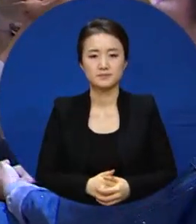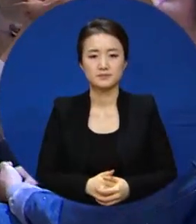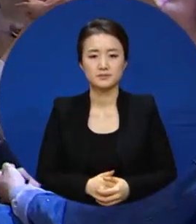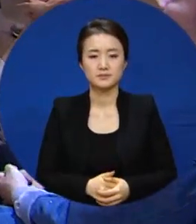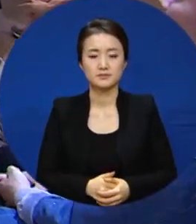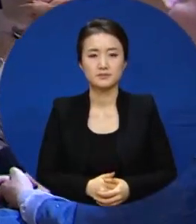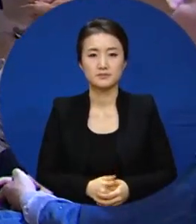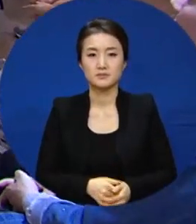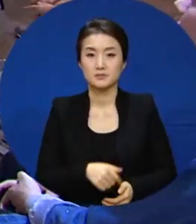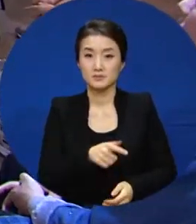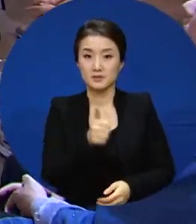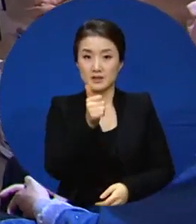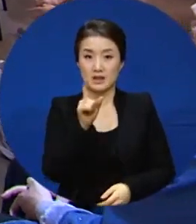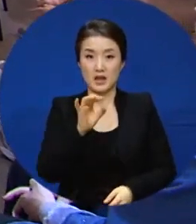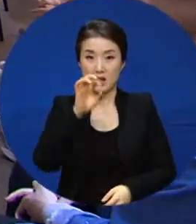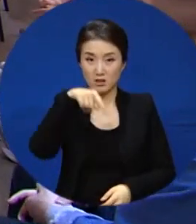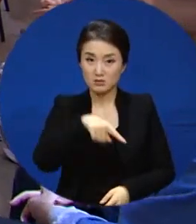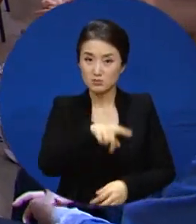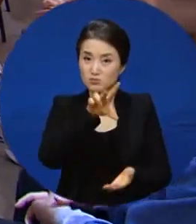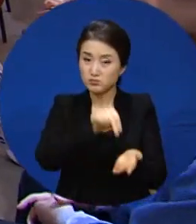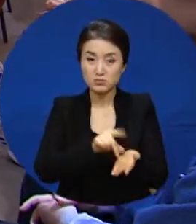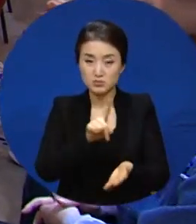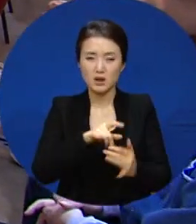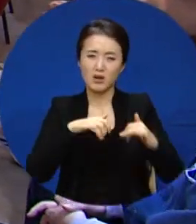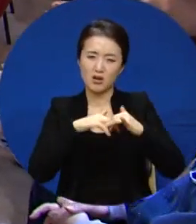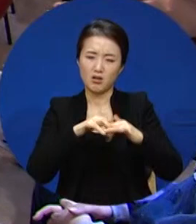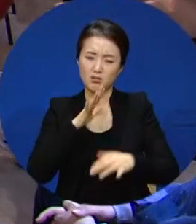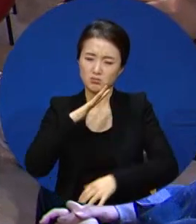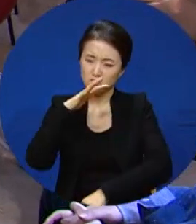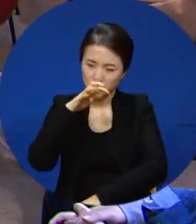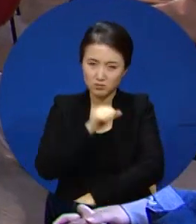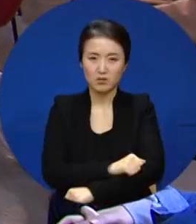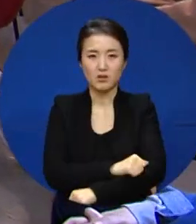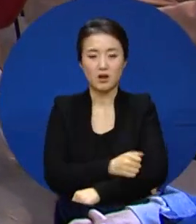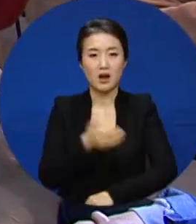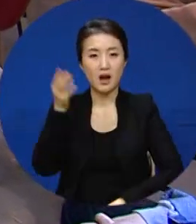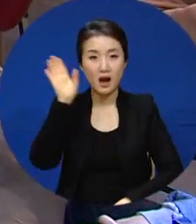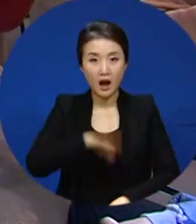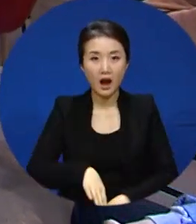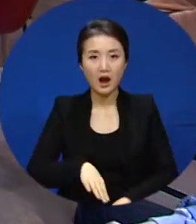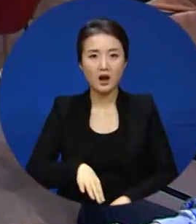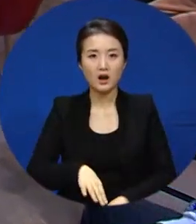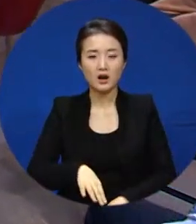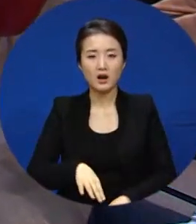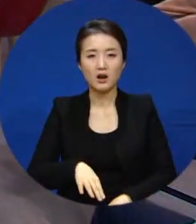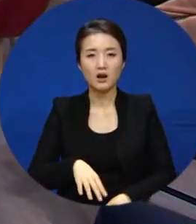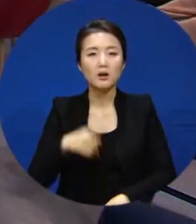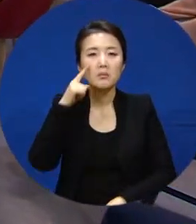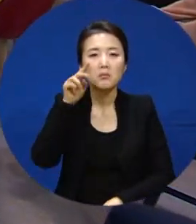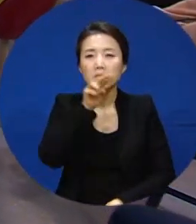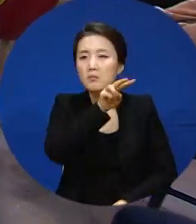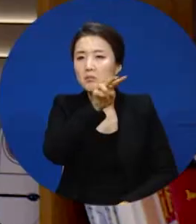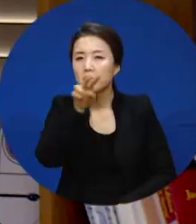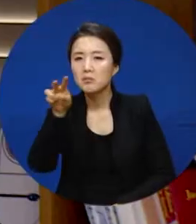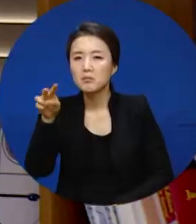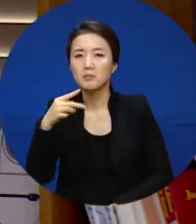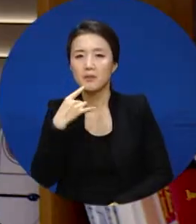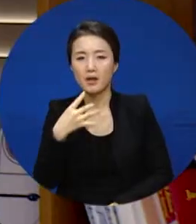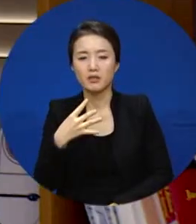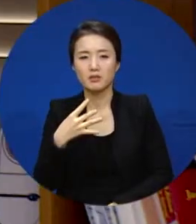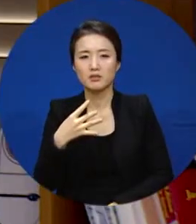뭐냐면 전쟁은 당할 자가 없는데 문제는 밖을 보는 눈만 발달된 거야 주인이 두 개